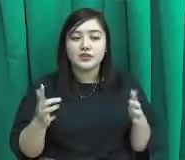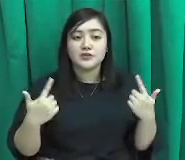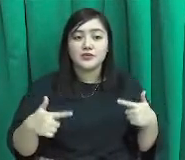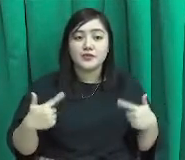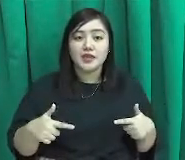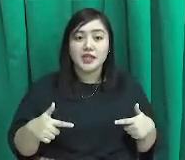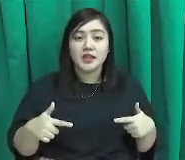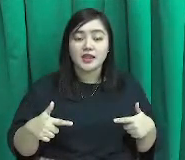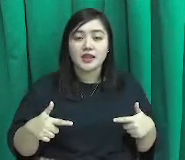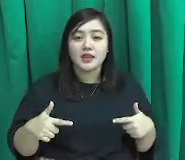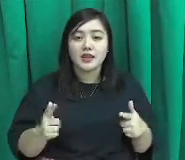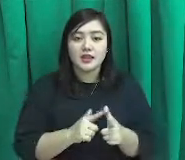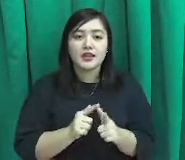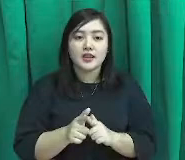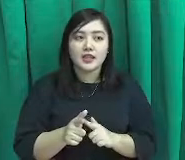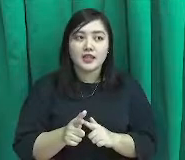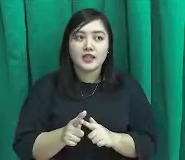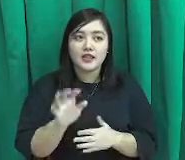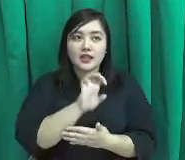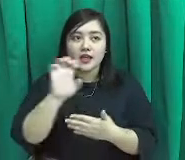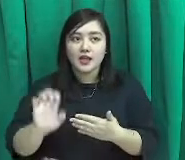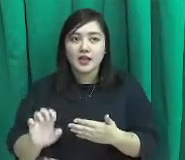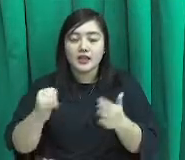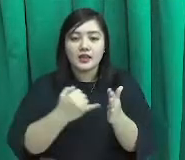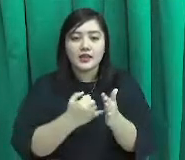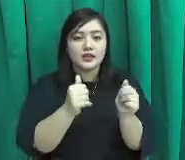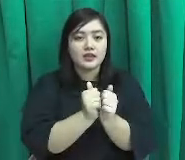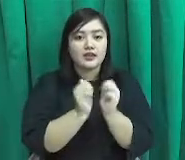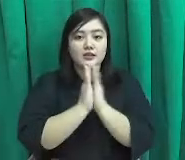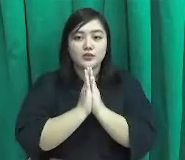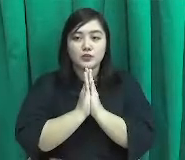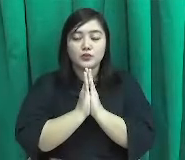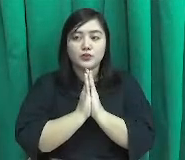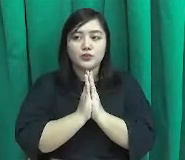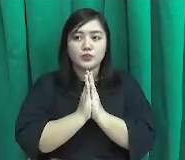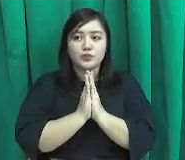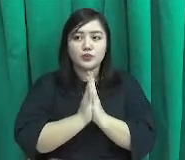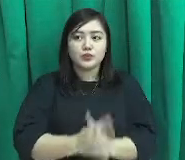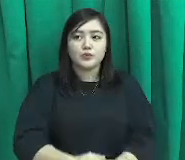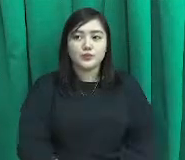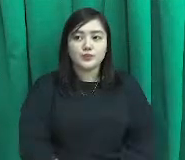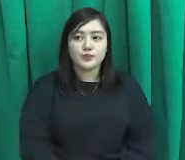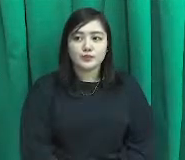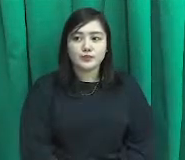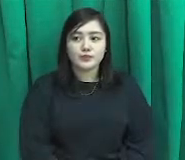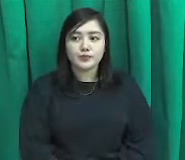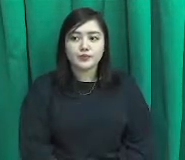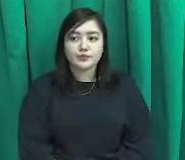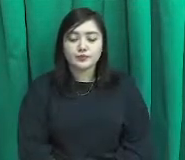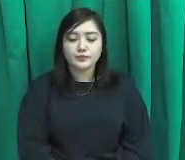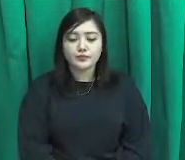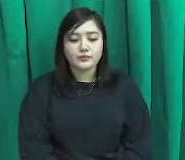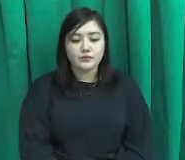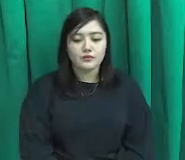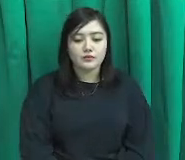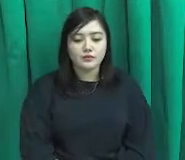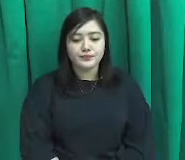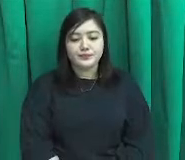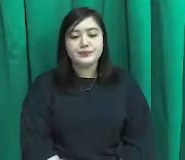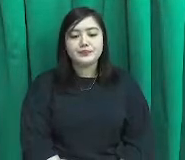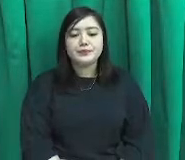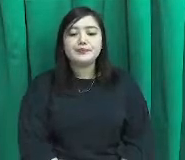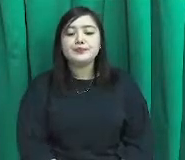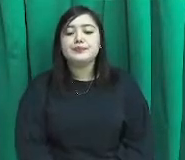Opo. Dumarating po ba sa pagkakataon, Sir Dennis, na walang masama sa panalangin? Yes. Ako, lagi ako